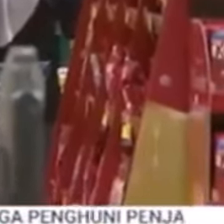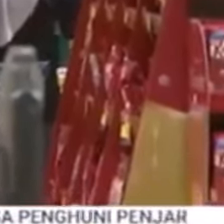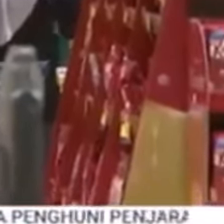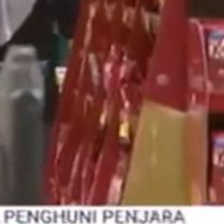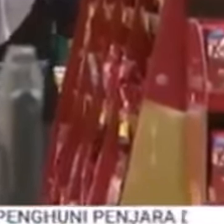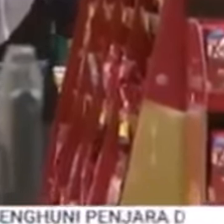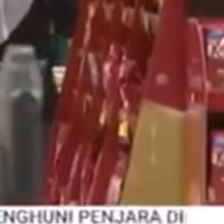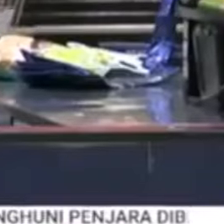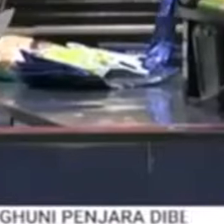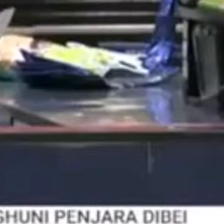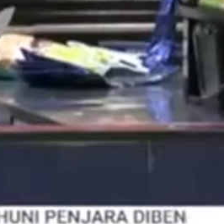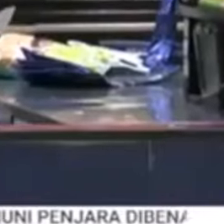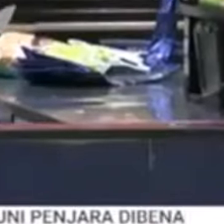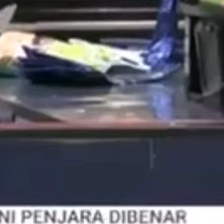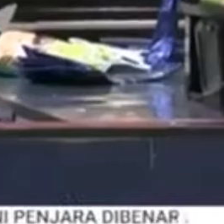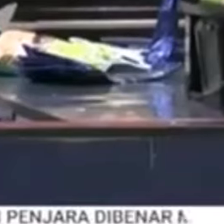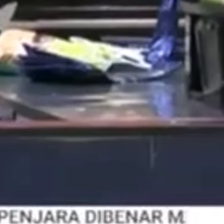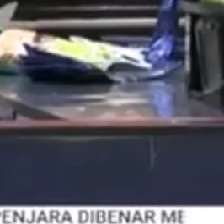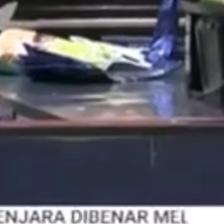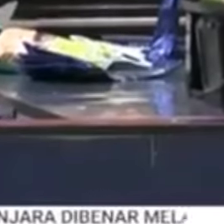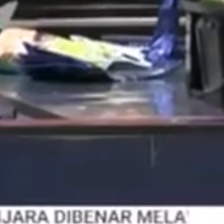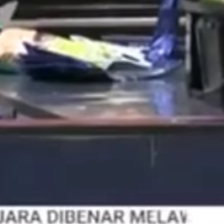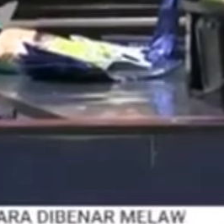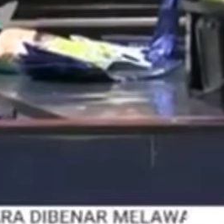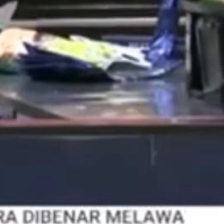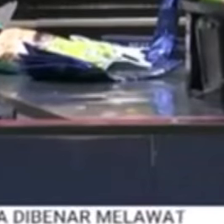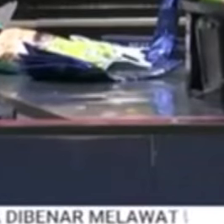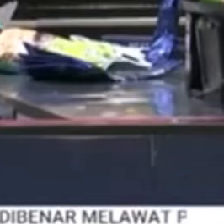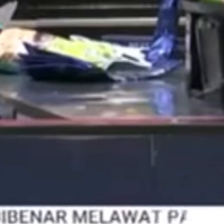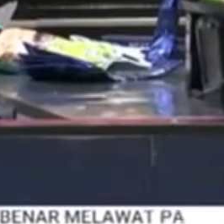8 barang disenaraikan di bawah skim harga maksimum.